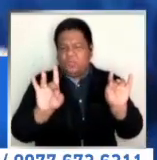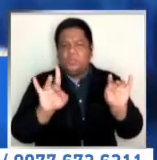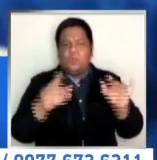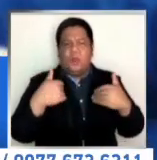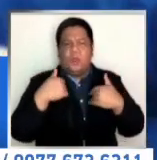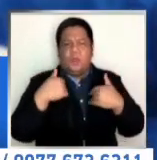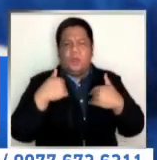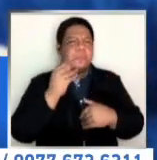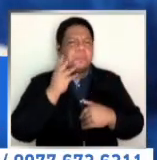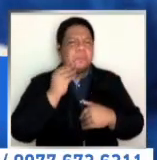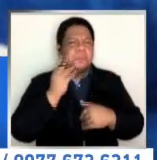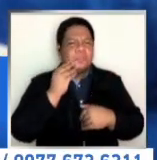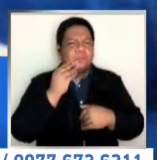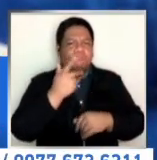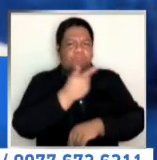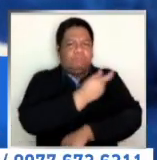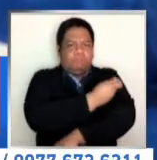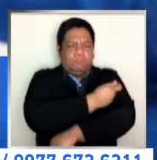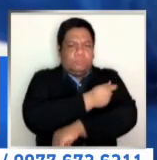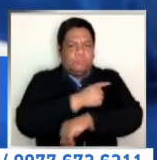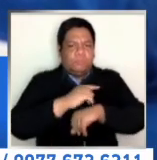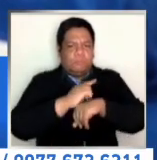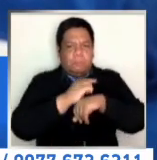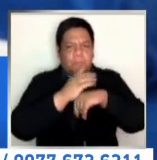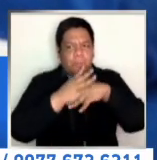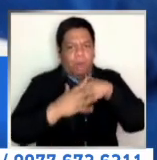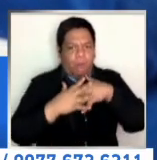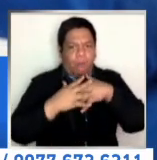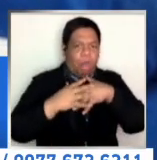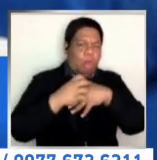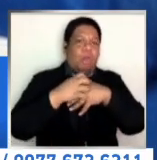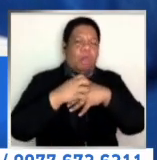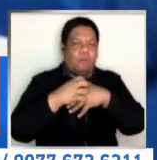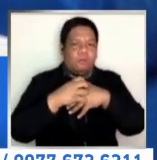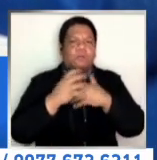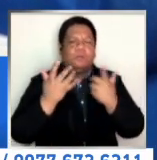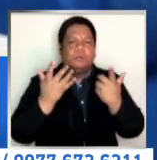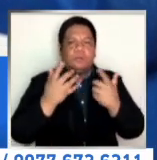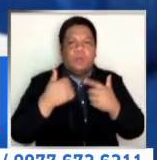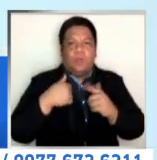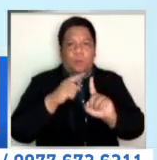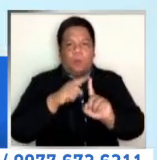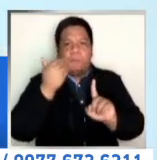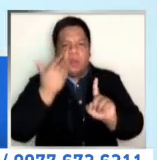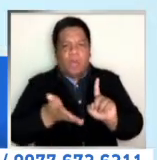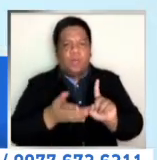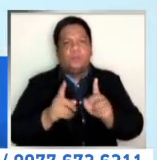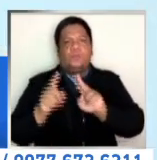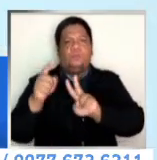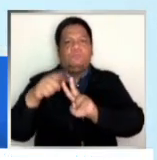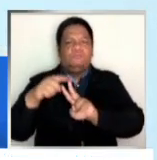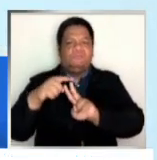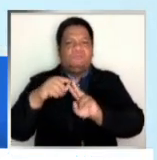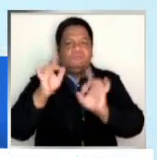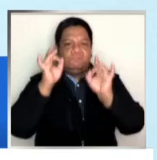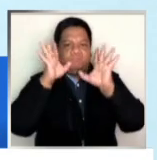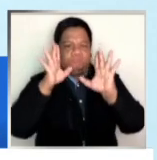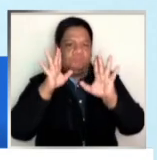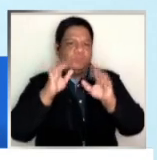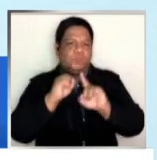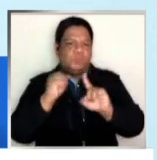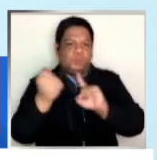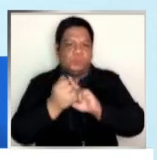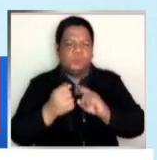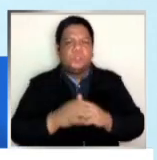mga pasyente ang namatay at isa naman ang nasa kritikal na kondisyon. May pagkakatulad raw ang mga kaso sa mga nakaranas din ng blood clotting